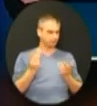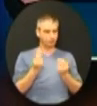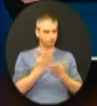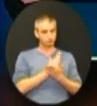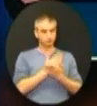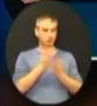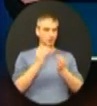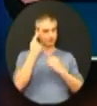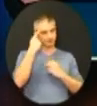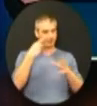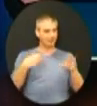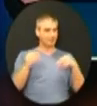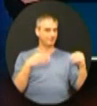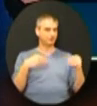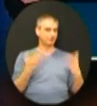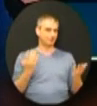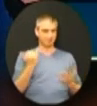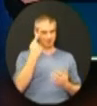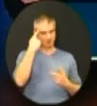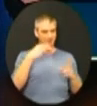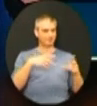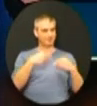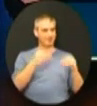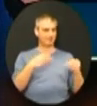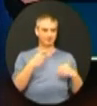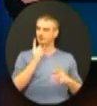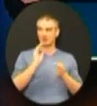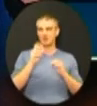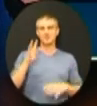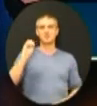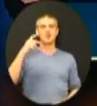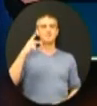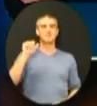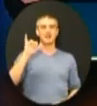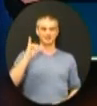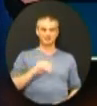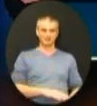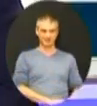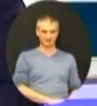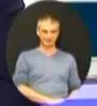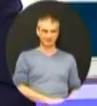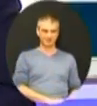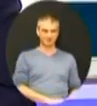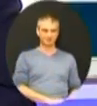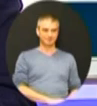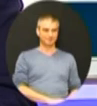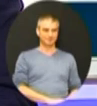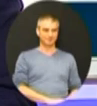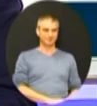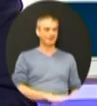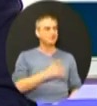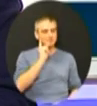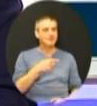יודע ארכי דין צריכים לדעת א בדרך כלל יודים לגשר ולפשר זה דן זה מפניק מפ תראה אני חושב ששוב כ מה הדבר